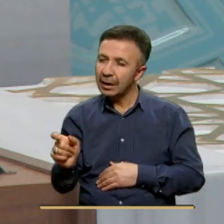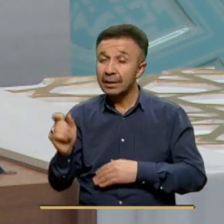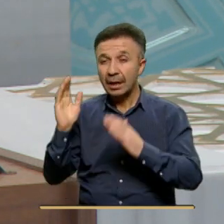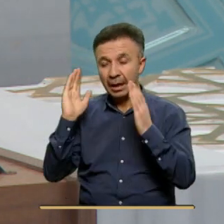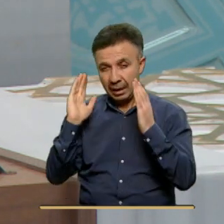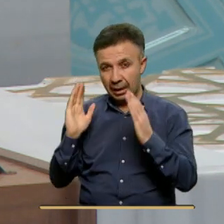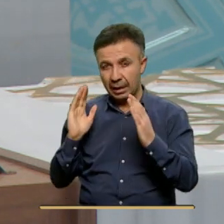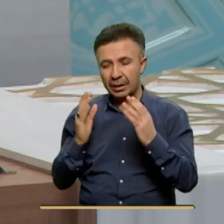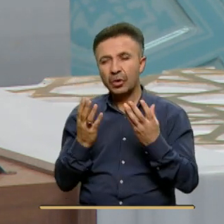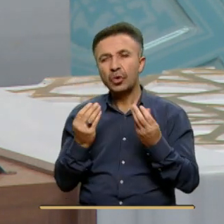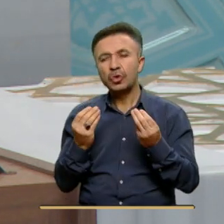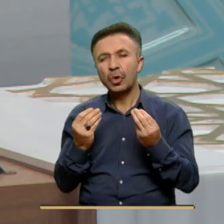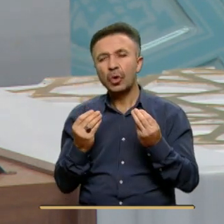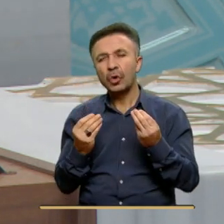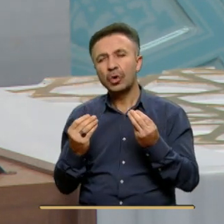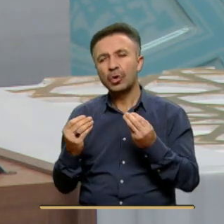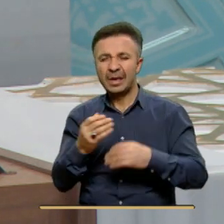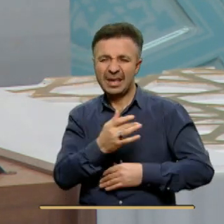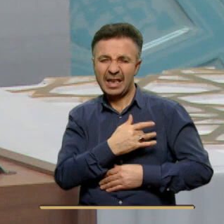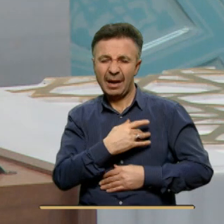çok şefkat ve merhamet doludur.